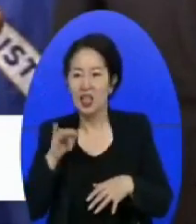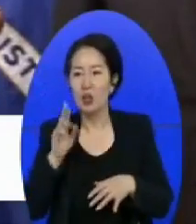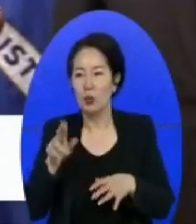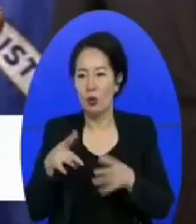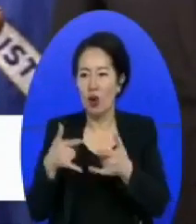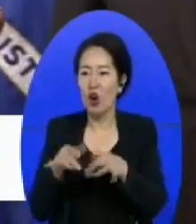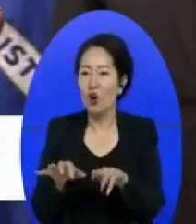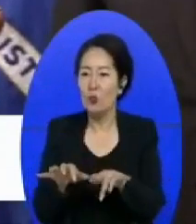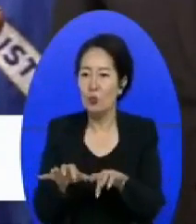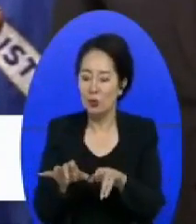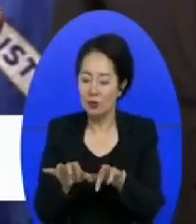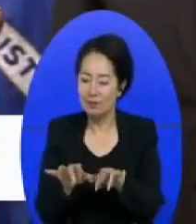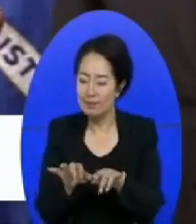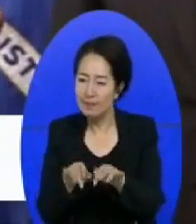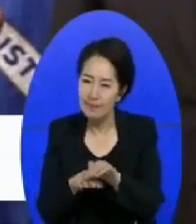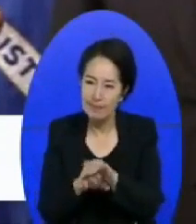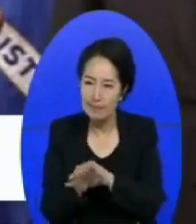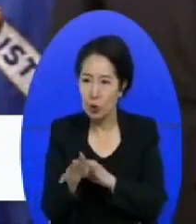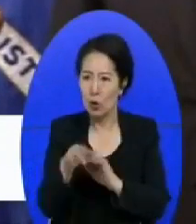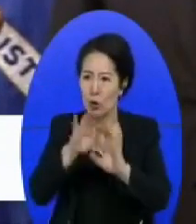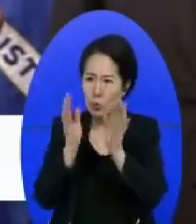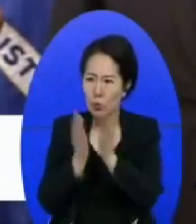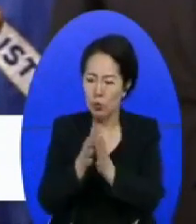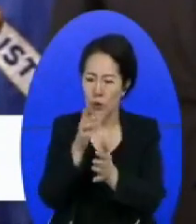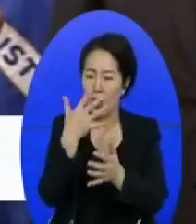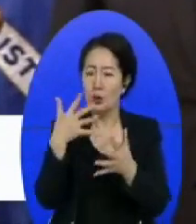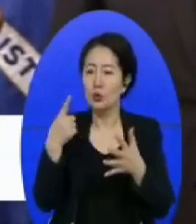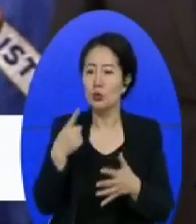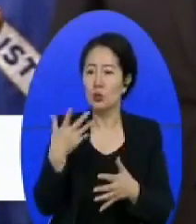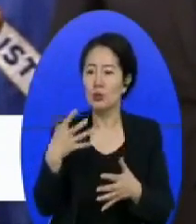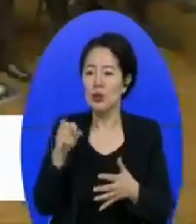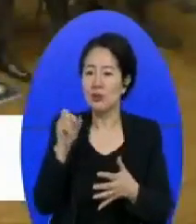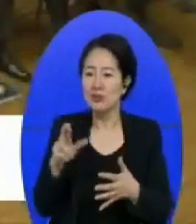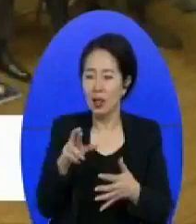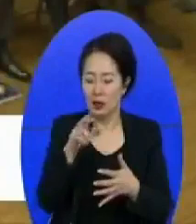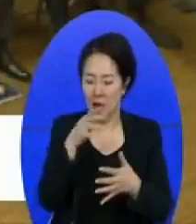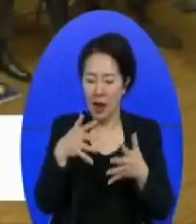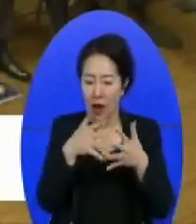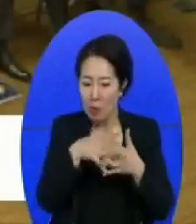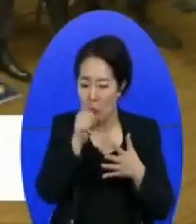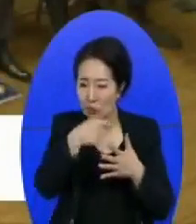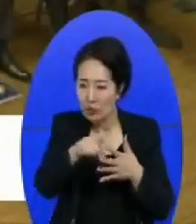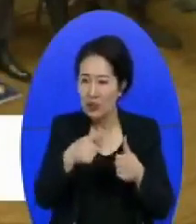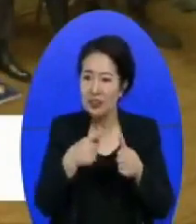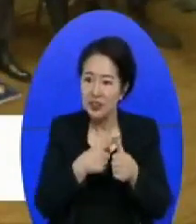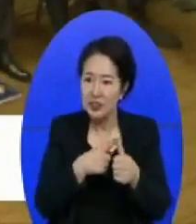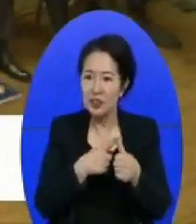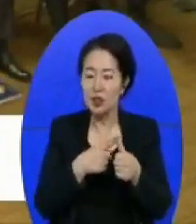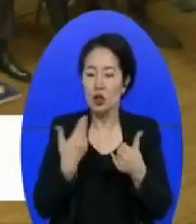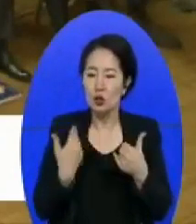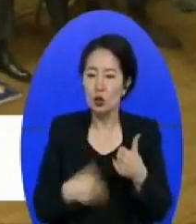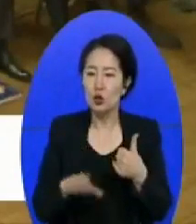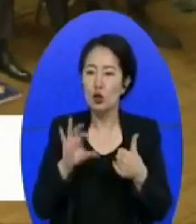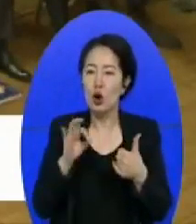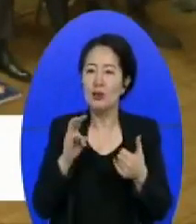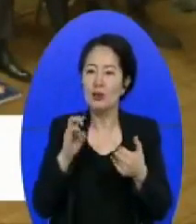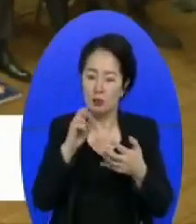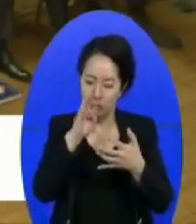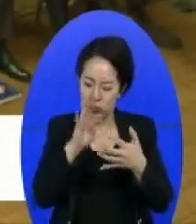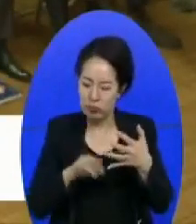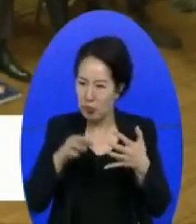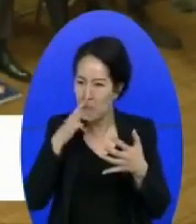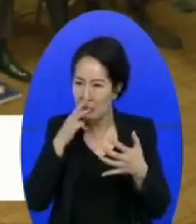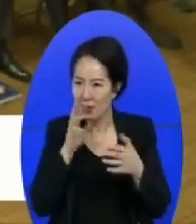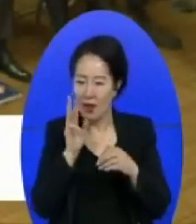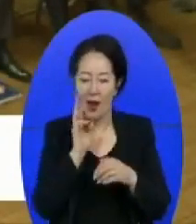агентлагийн компьютерийн системд нэвтэрч 150 сая Америк хүний нэр, төрсөн он сар зэрэг хувийн мэдээллийг хакерцсан гэж Америкийн нэгдсэн улсын